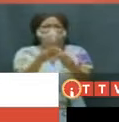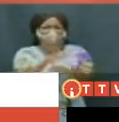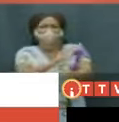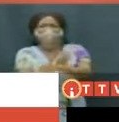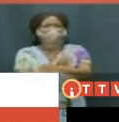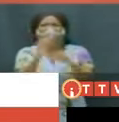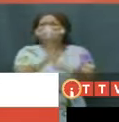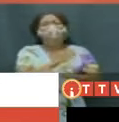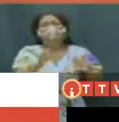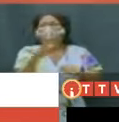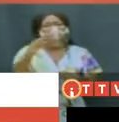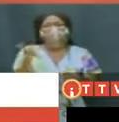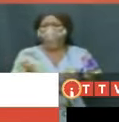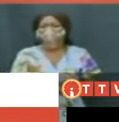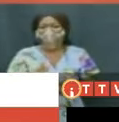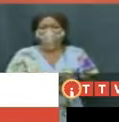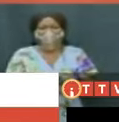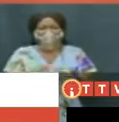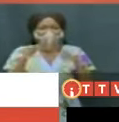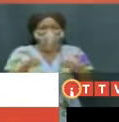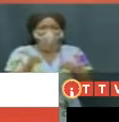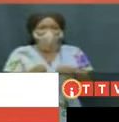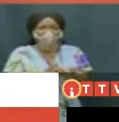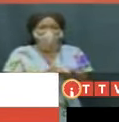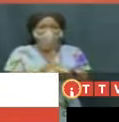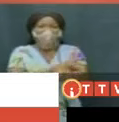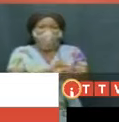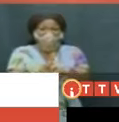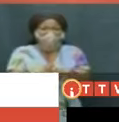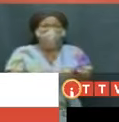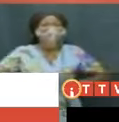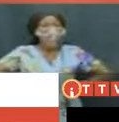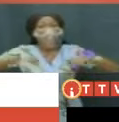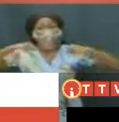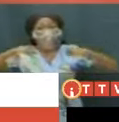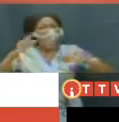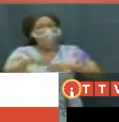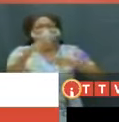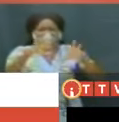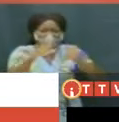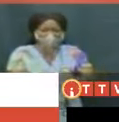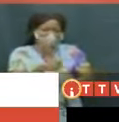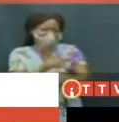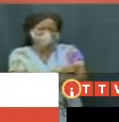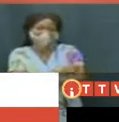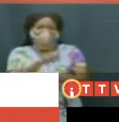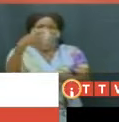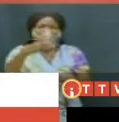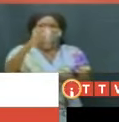akulephera kupeza katemera wa HIV chauta sana anong'oneze adikire kayi kuti